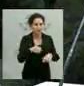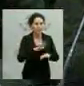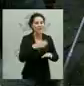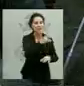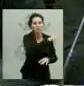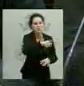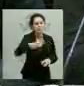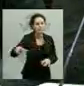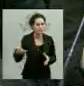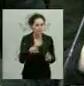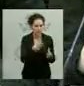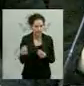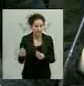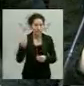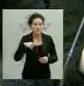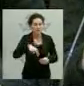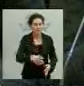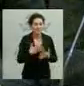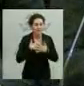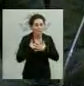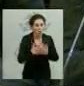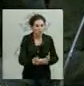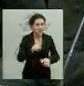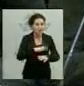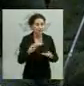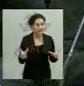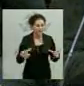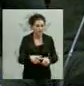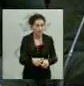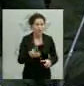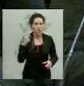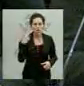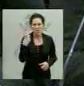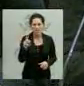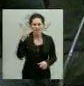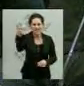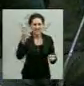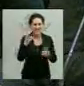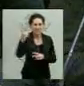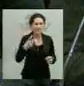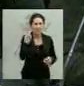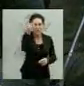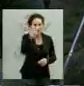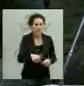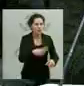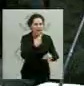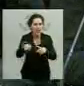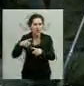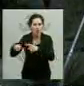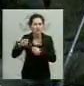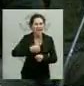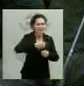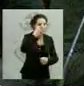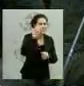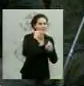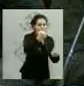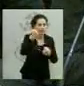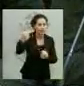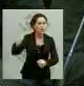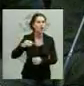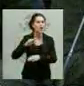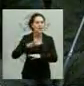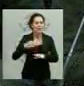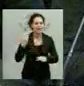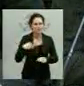Però la voluntat política d'aquesta reducció hi és. No fa falta que vengui ningú de cap altra institució per fer